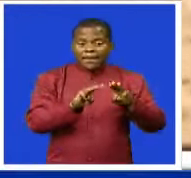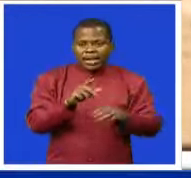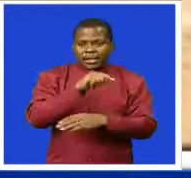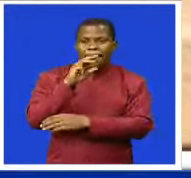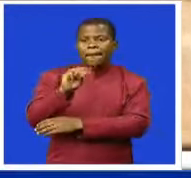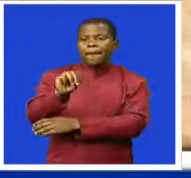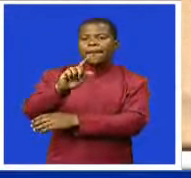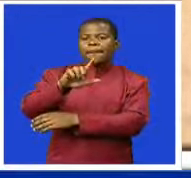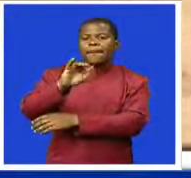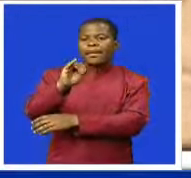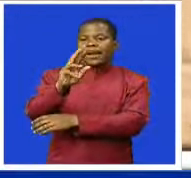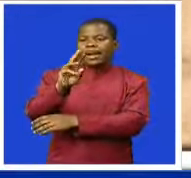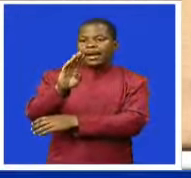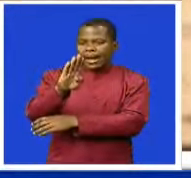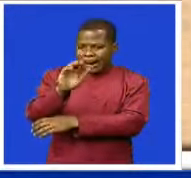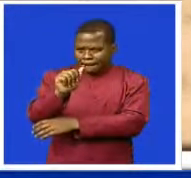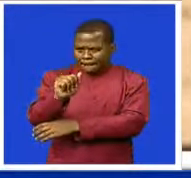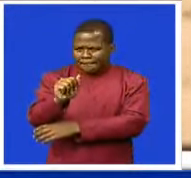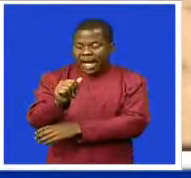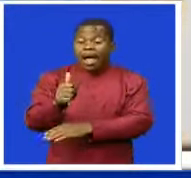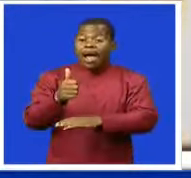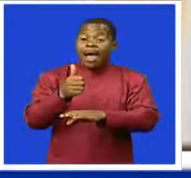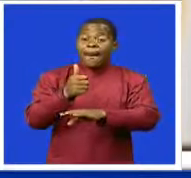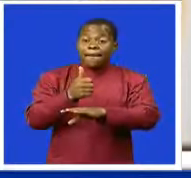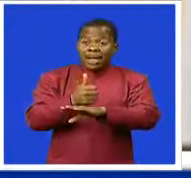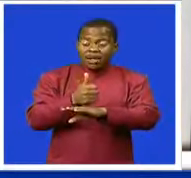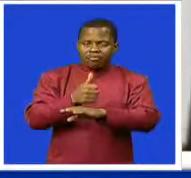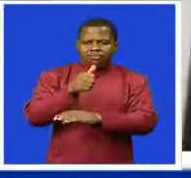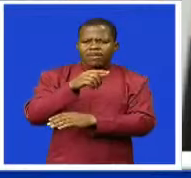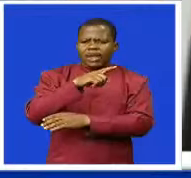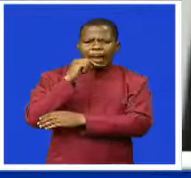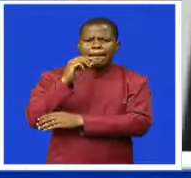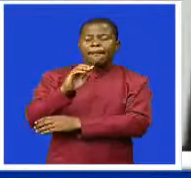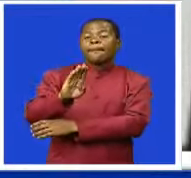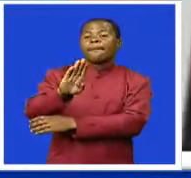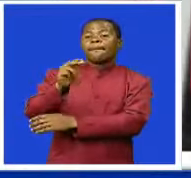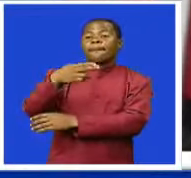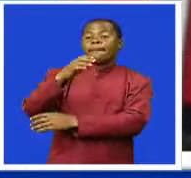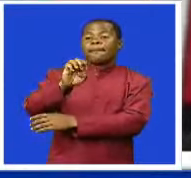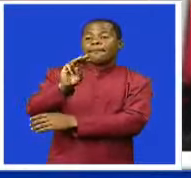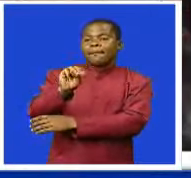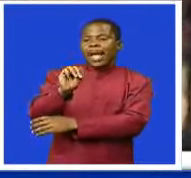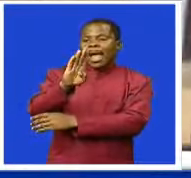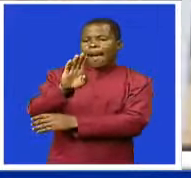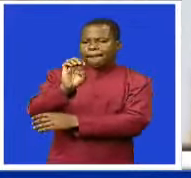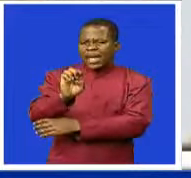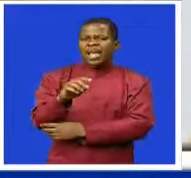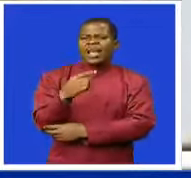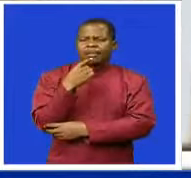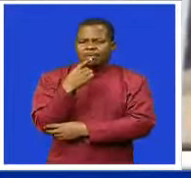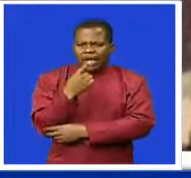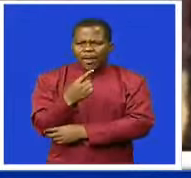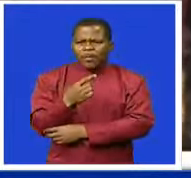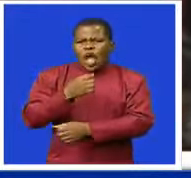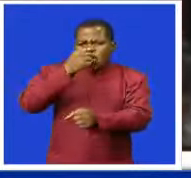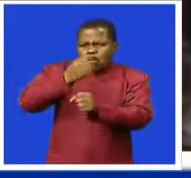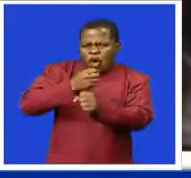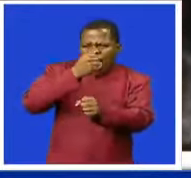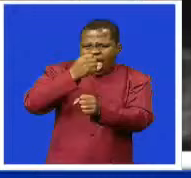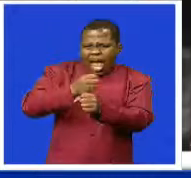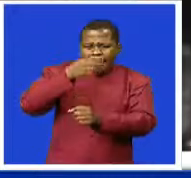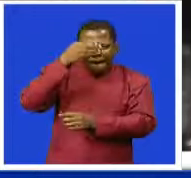sive bakususela kulaba kuthunywa kona ngomphathi wamaphoyisa sithi baladlamini lo bathuma ukuthi